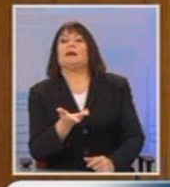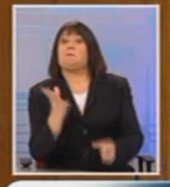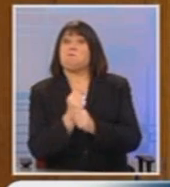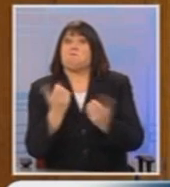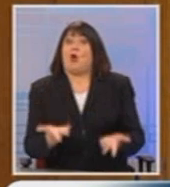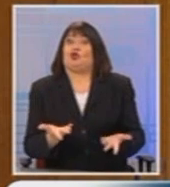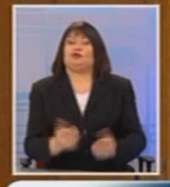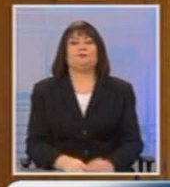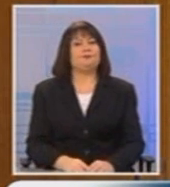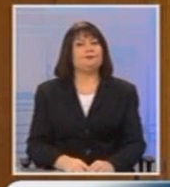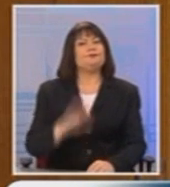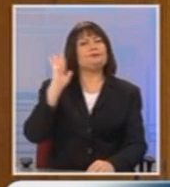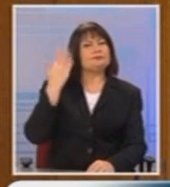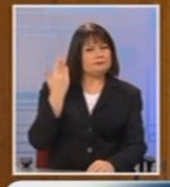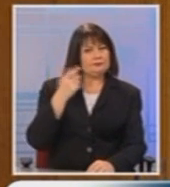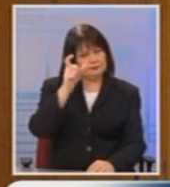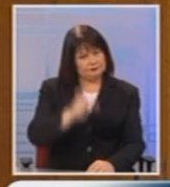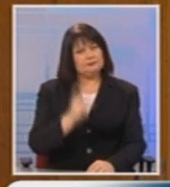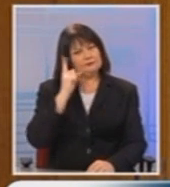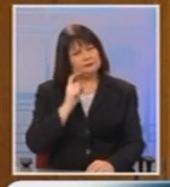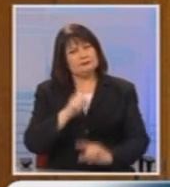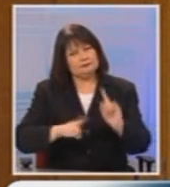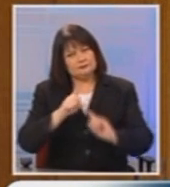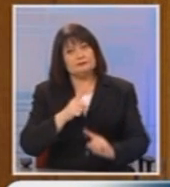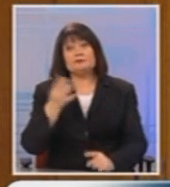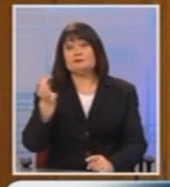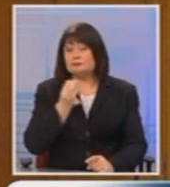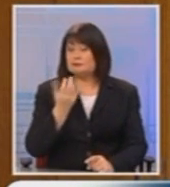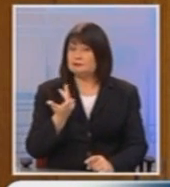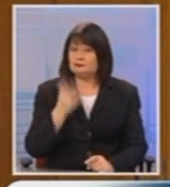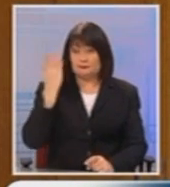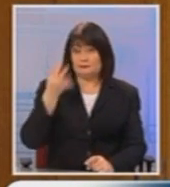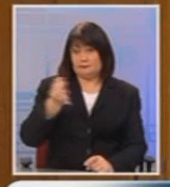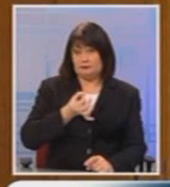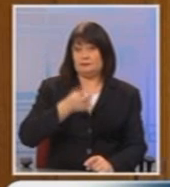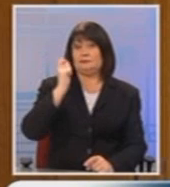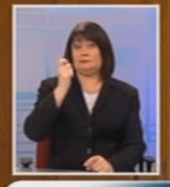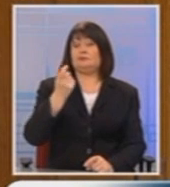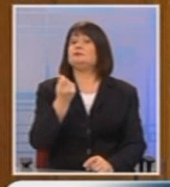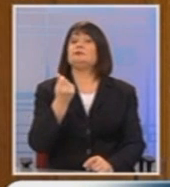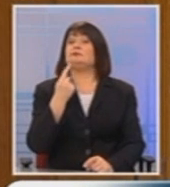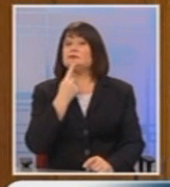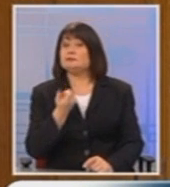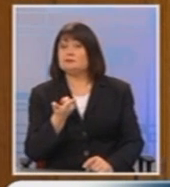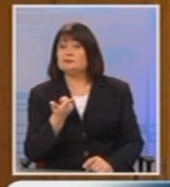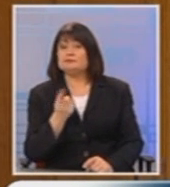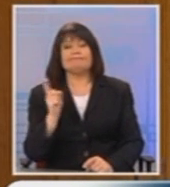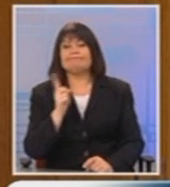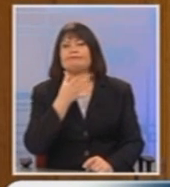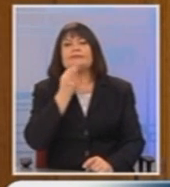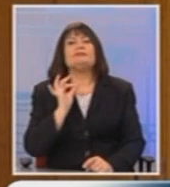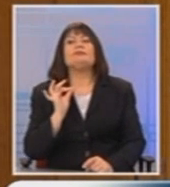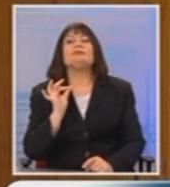Ένας άλλος παλαιός, αγαπητέ Θανάση, που ξέρεις ποιος, έλεγε ότι η πολιτική και η οικονομία δεν